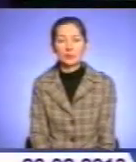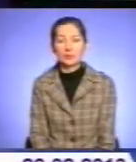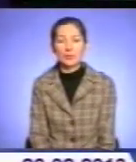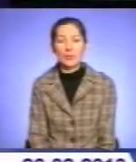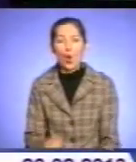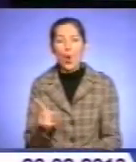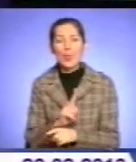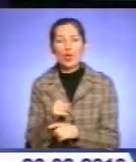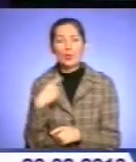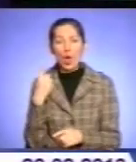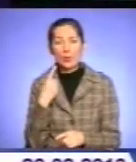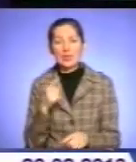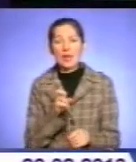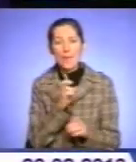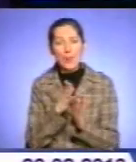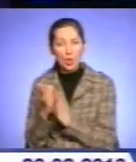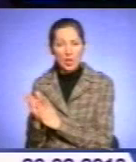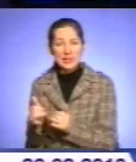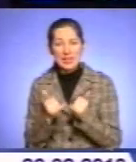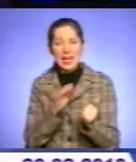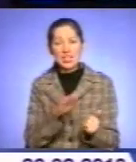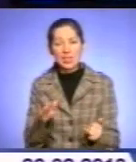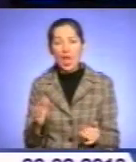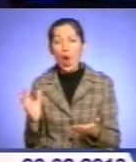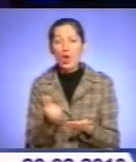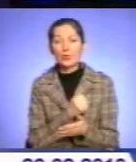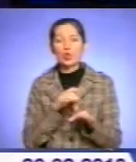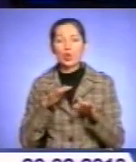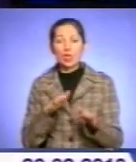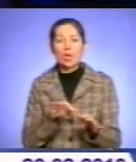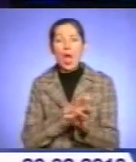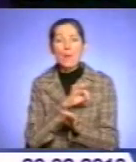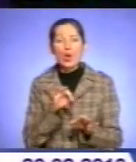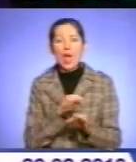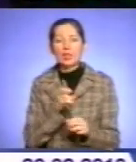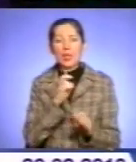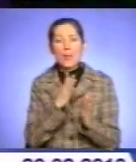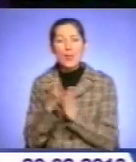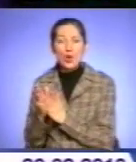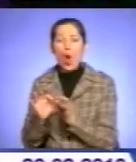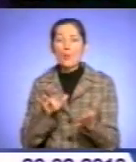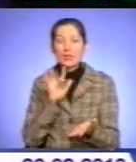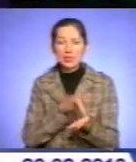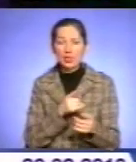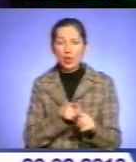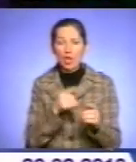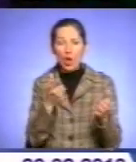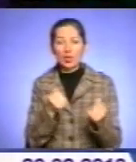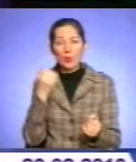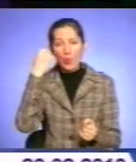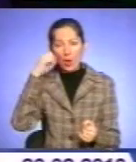У Тернопільській обласній бібліотеці для дітей успішно діє проект «Бібліомістечко», який отримав перемогу у